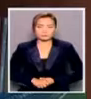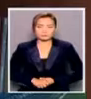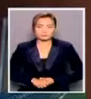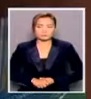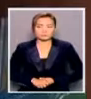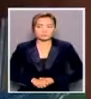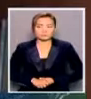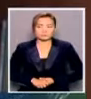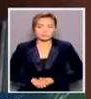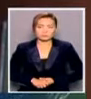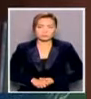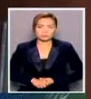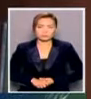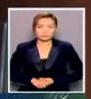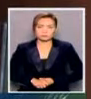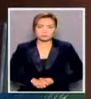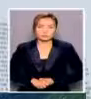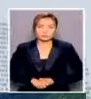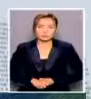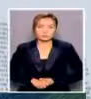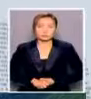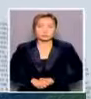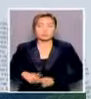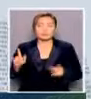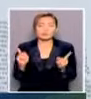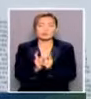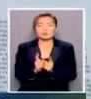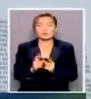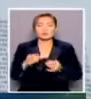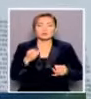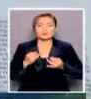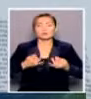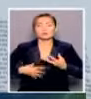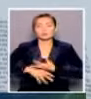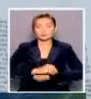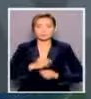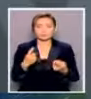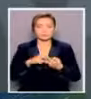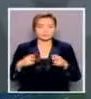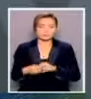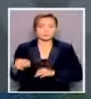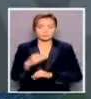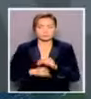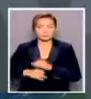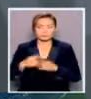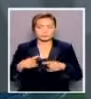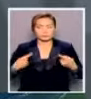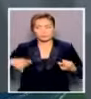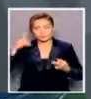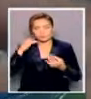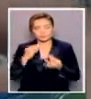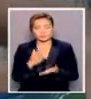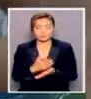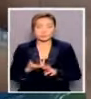болады, сол мәселелер газеттен көтеріліп тұрады. Келелі кездесуде емен жарқын әңгіме айтылып, өзекті мәселелер мен тың идеялар сөз